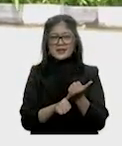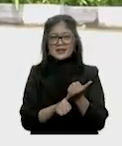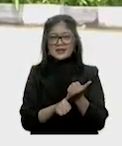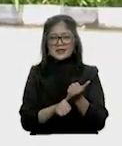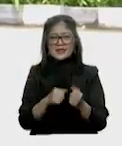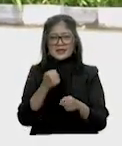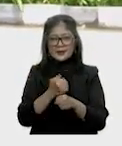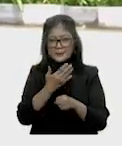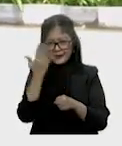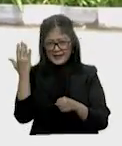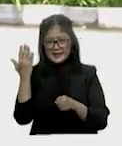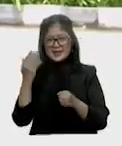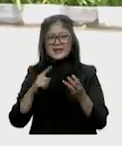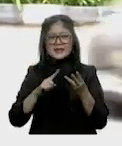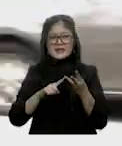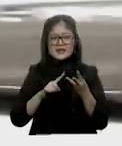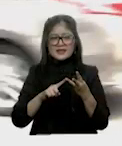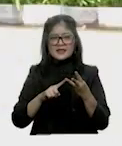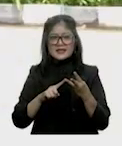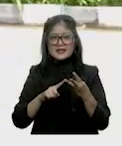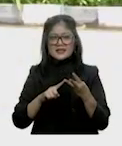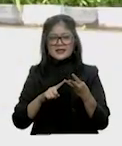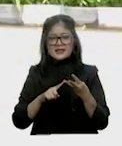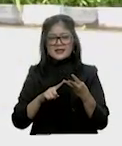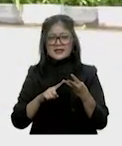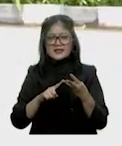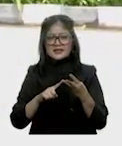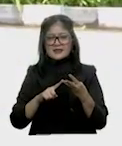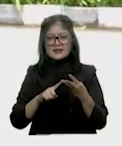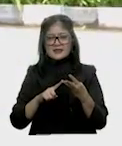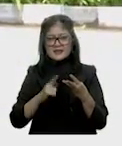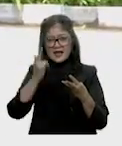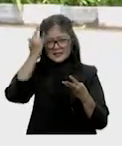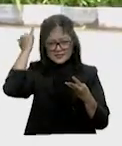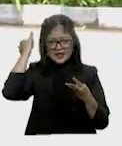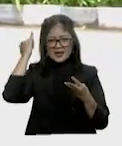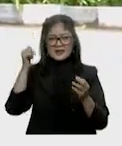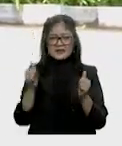Gibran, Mas Gibran, dan satu lagi Ganjar dengan